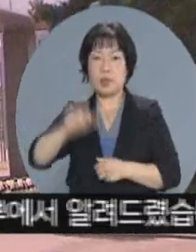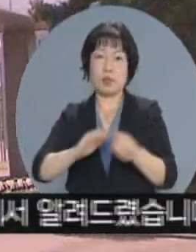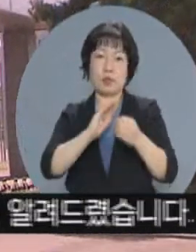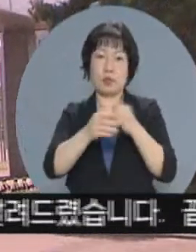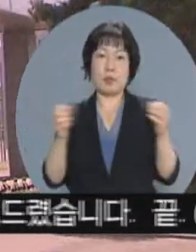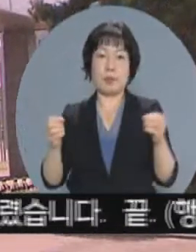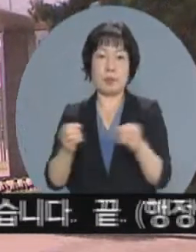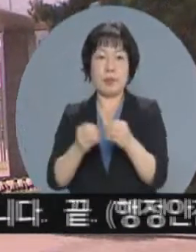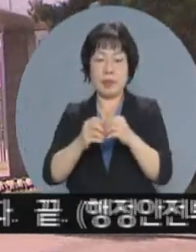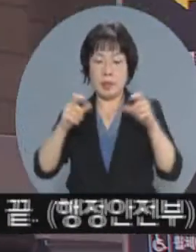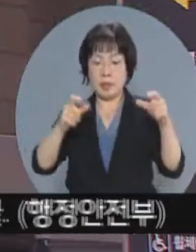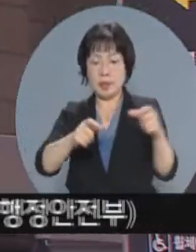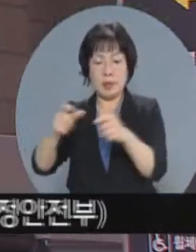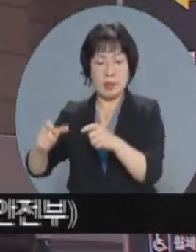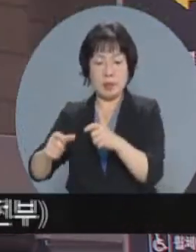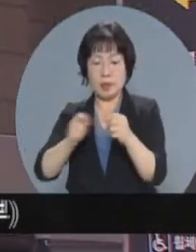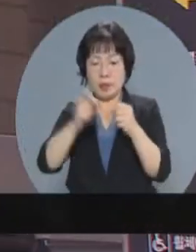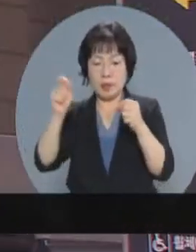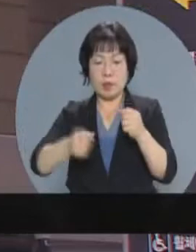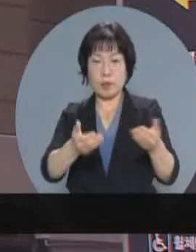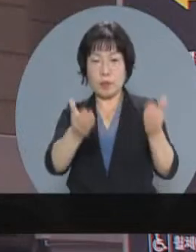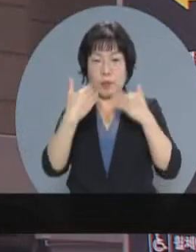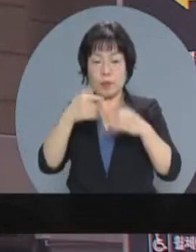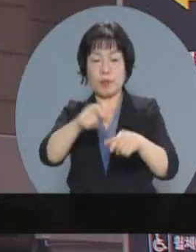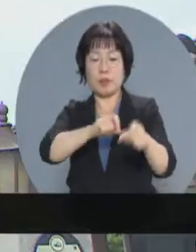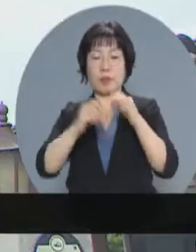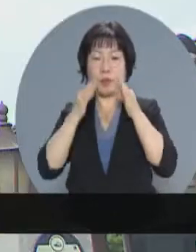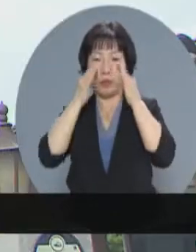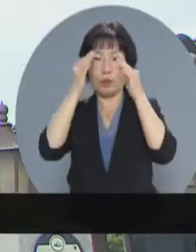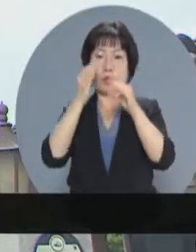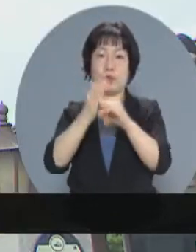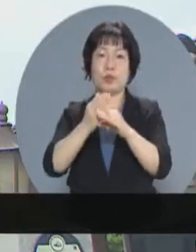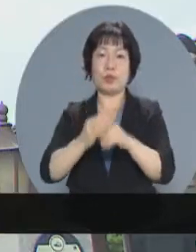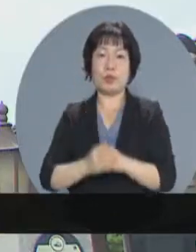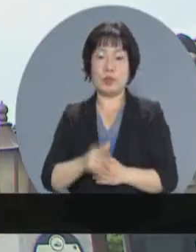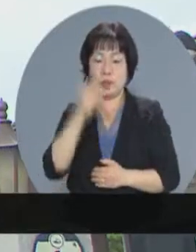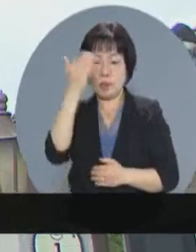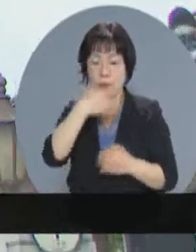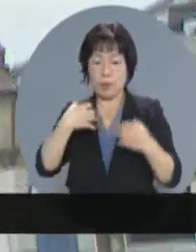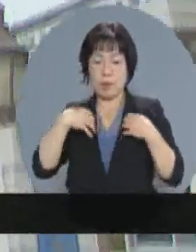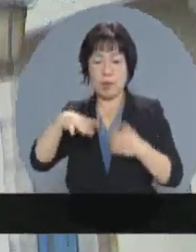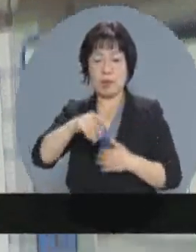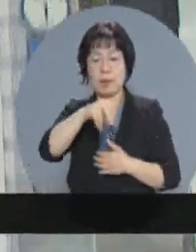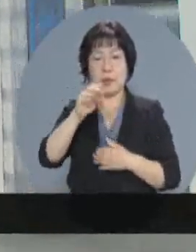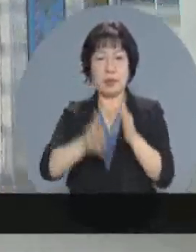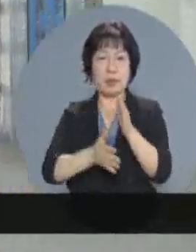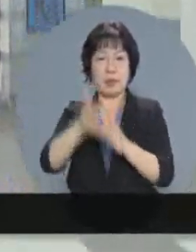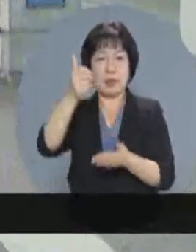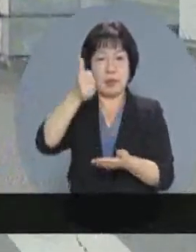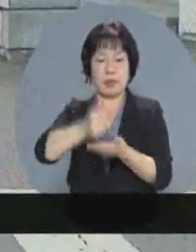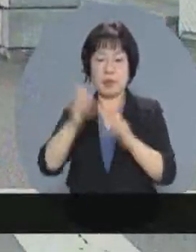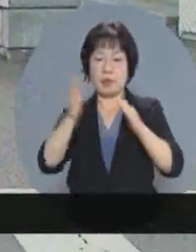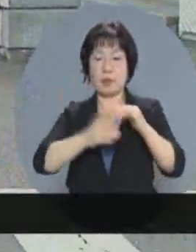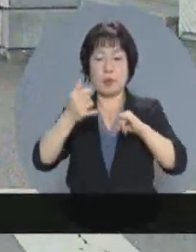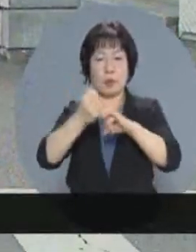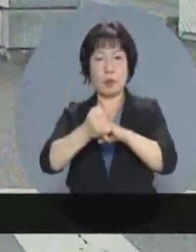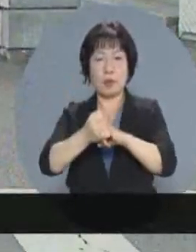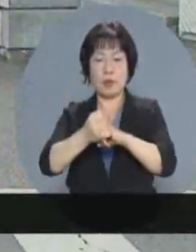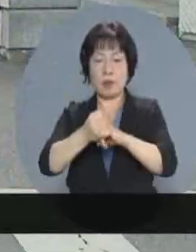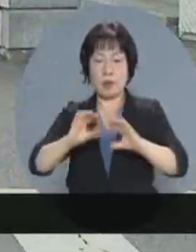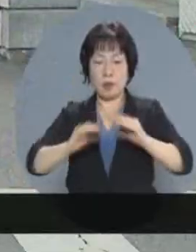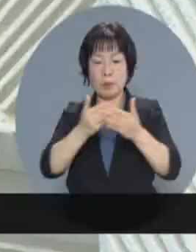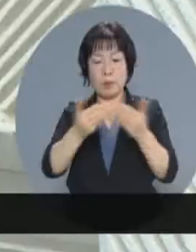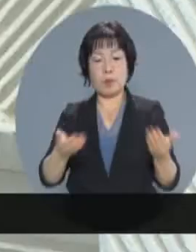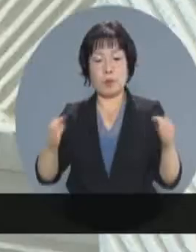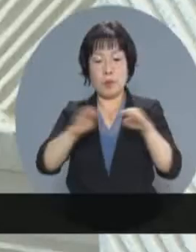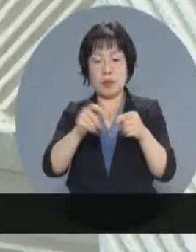등 지방자치단체들이 분관 유치에 적극적입니다. 여수시는 당초 정기명 시장의 선거 공약에서